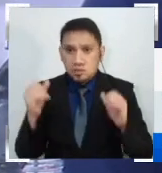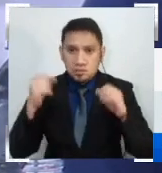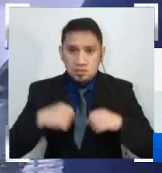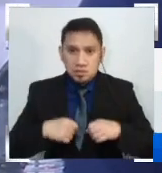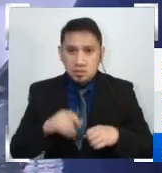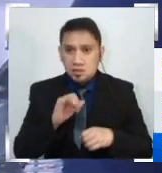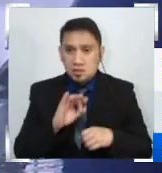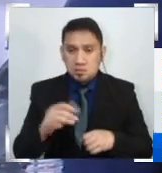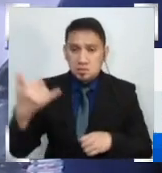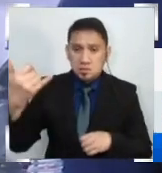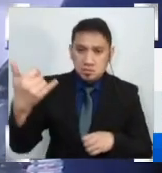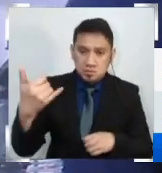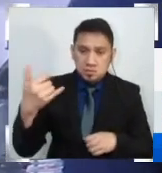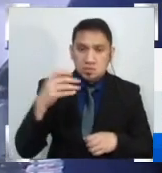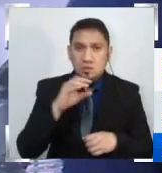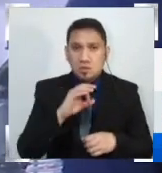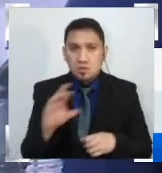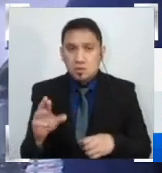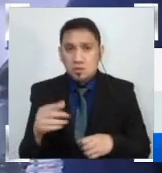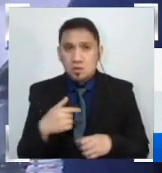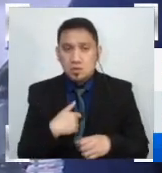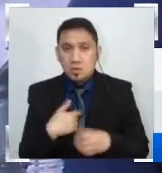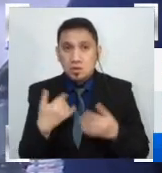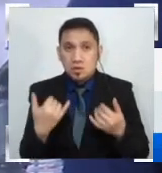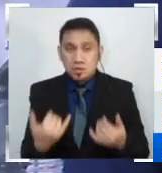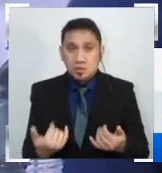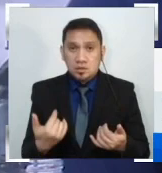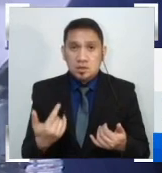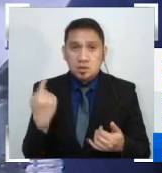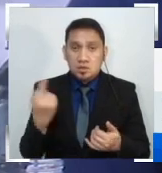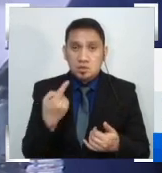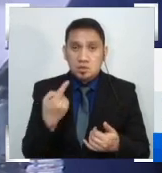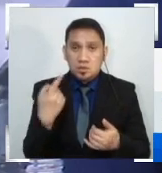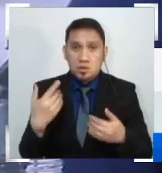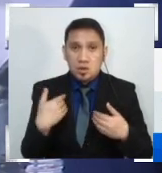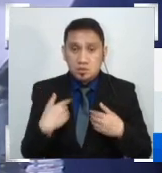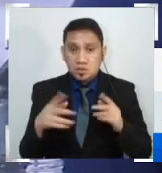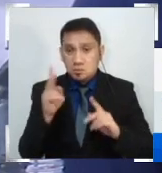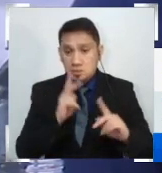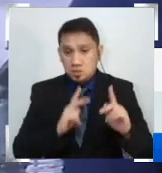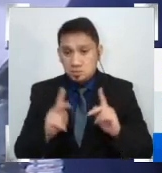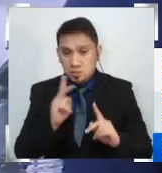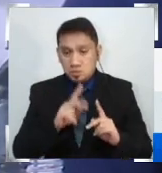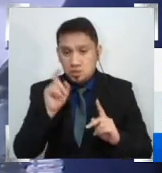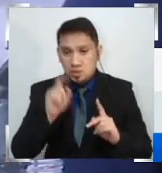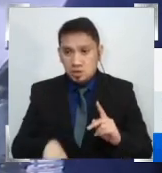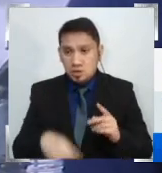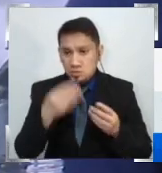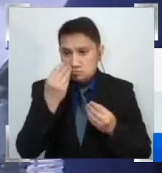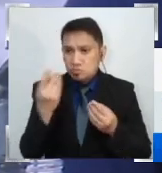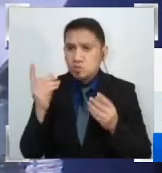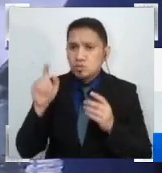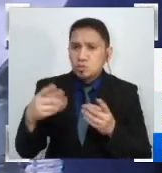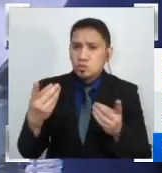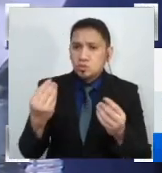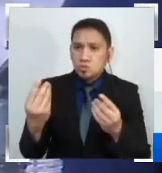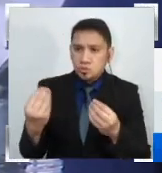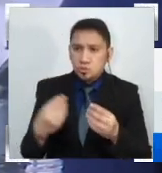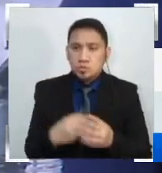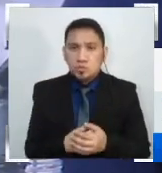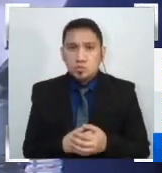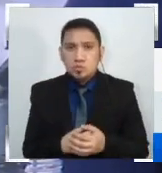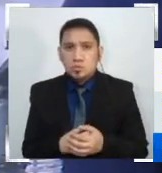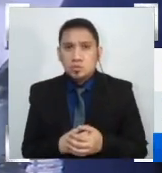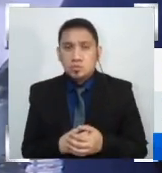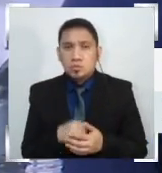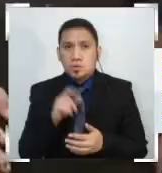ibibidyuhan o ipakita yung... Eh, ngayon lang kasi, nag-i-insist yung mga tao ko na kailangan malaman nila yung mga ginawa mo, yung mga accomplice mo kasi